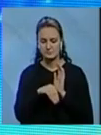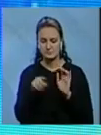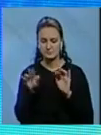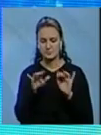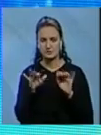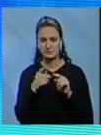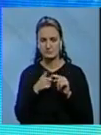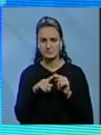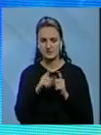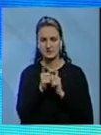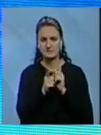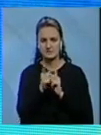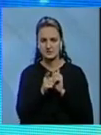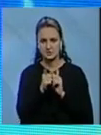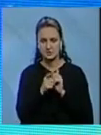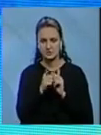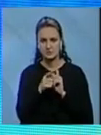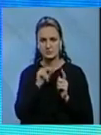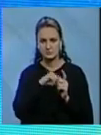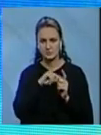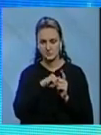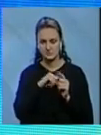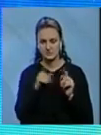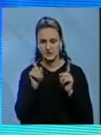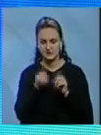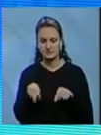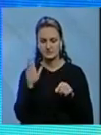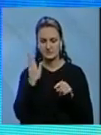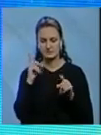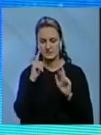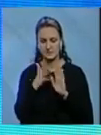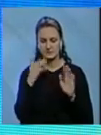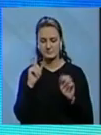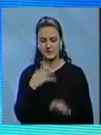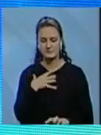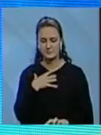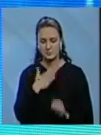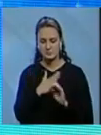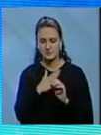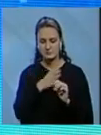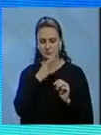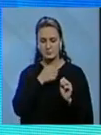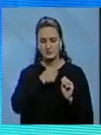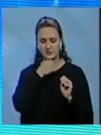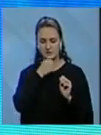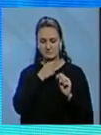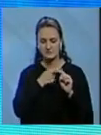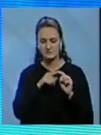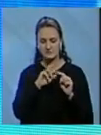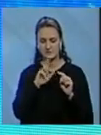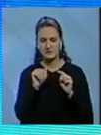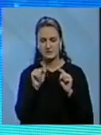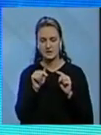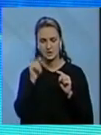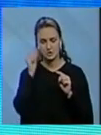პროექტებზე, კერძოდ სარესტავრაციო, სარეაბილიტაციო სამუშაოებზე. ასევე გავიგებთ თუ რა მნიშვნელობა აქვს მოზარდებისთვის კრიტიკული და